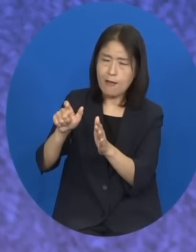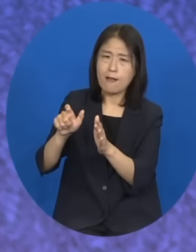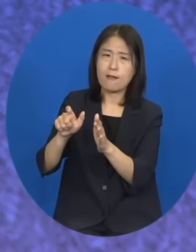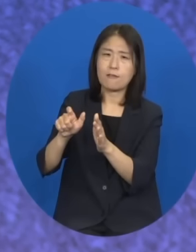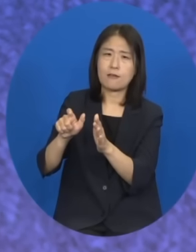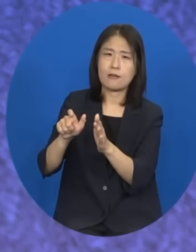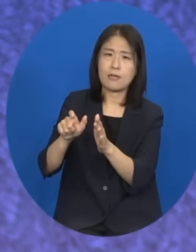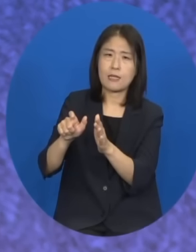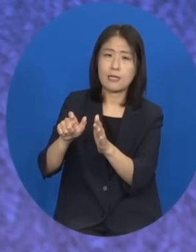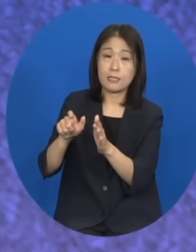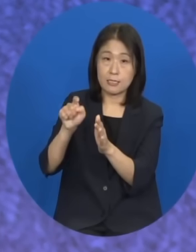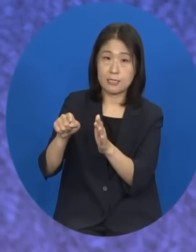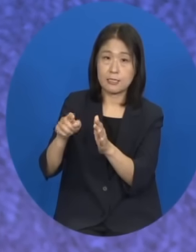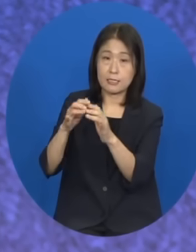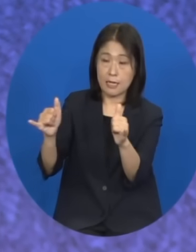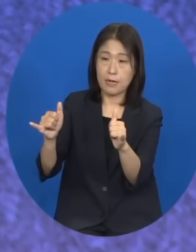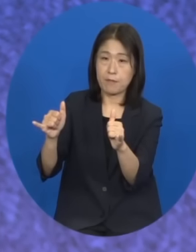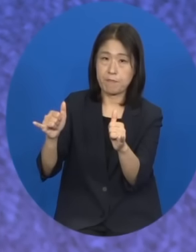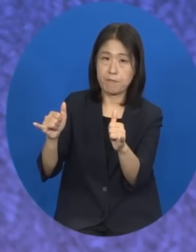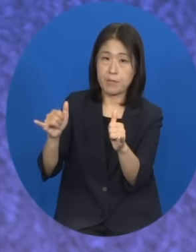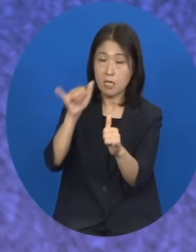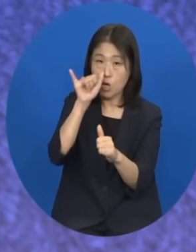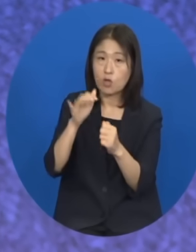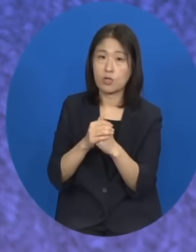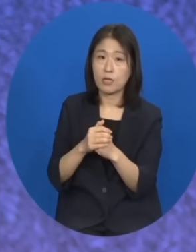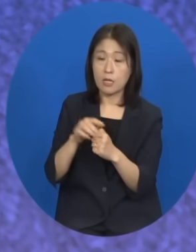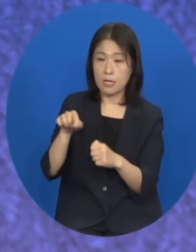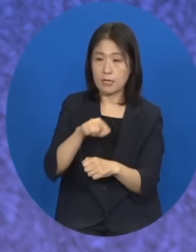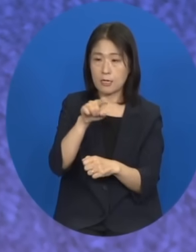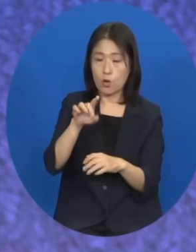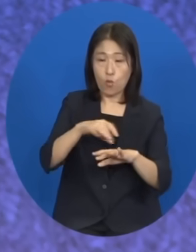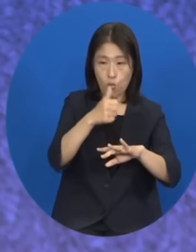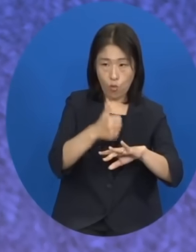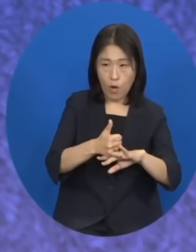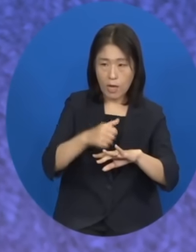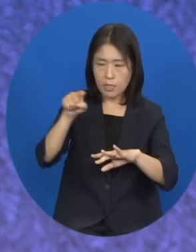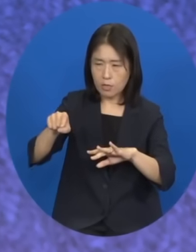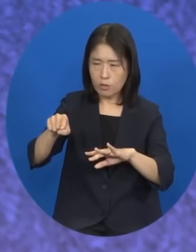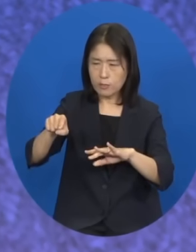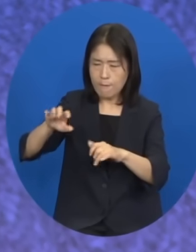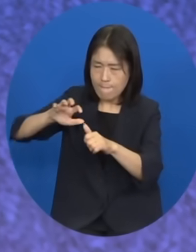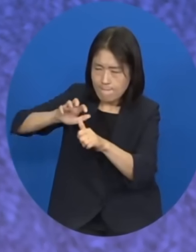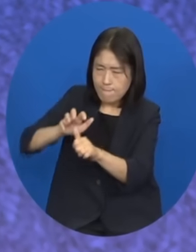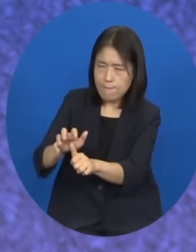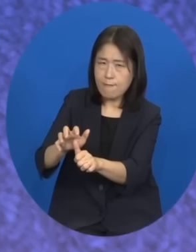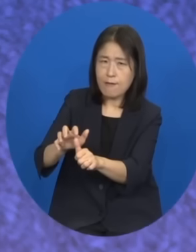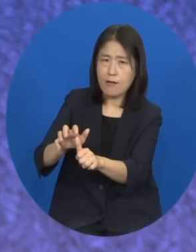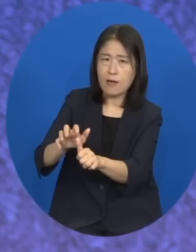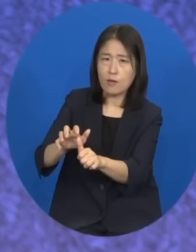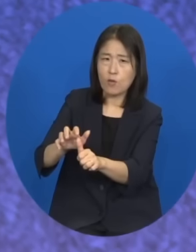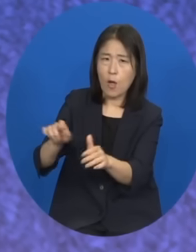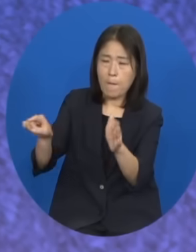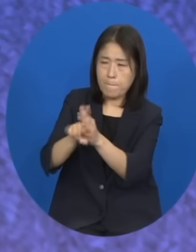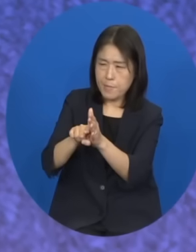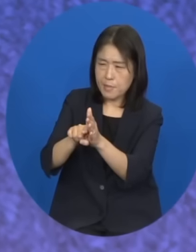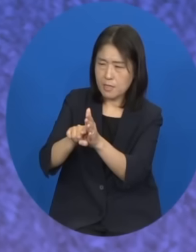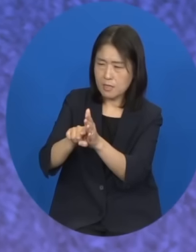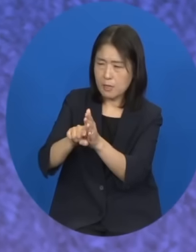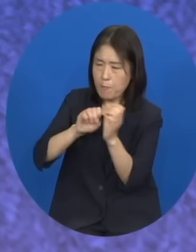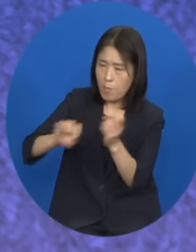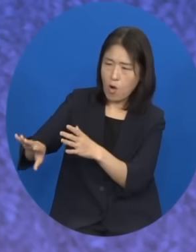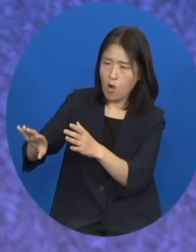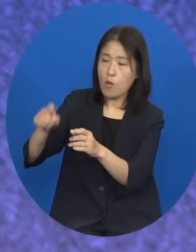있었는데 스코틀랜드 국왕이 그들을 핍박하고 배교시키려고 그들이 언약을 맺은